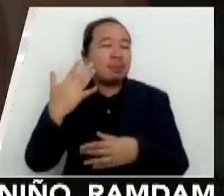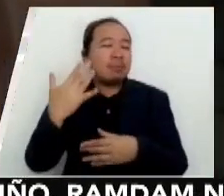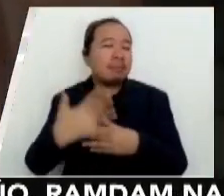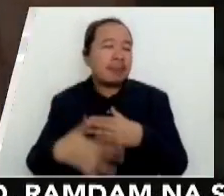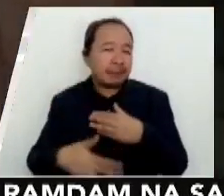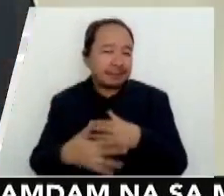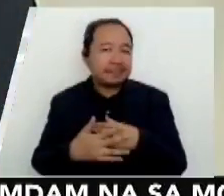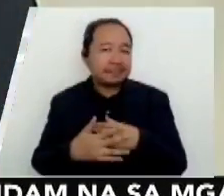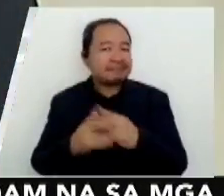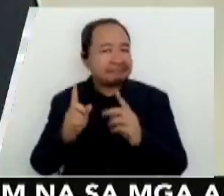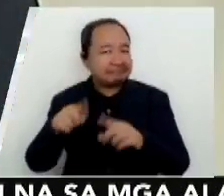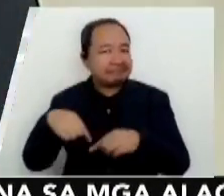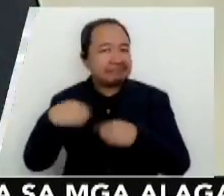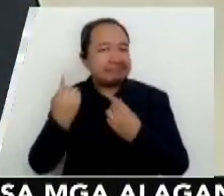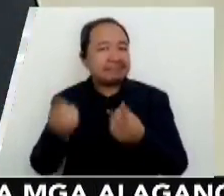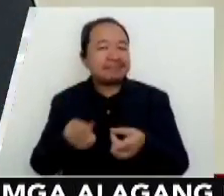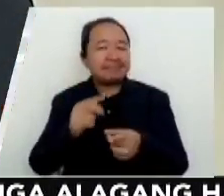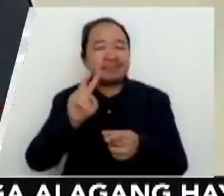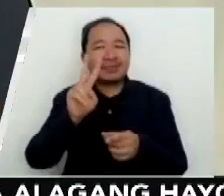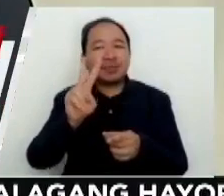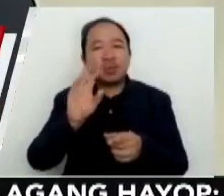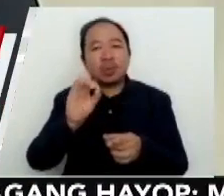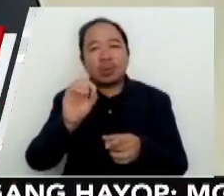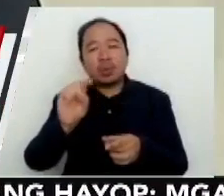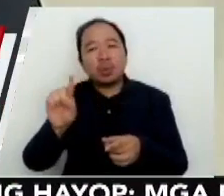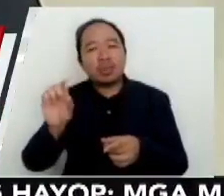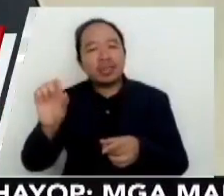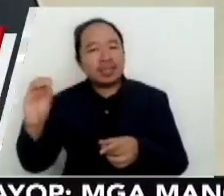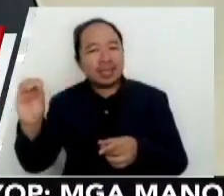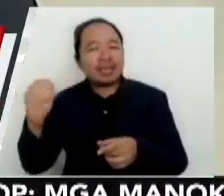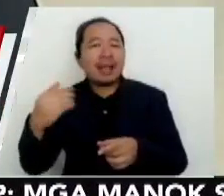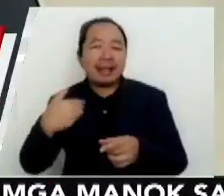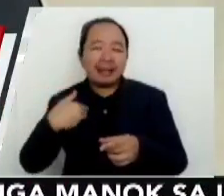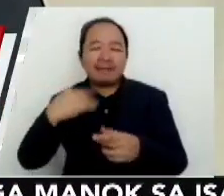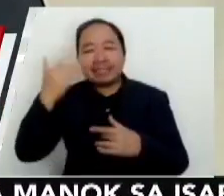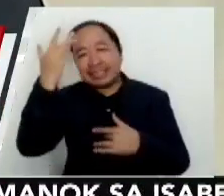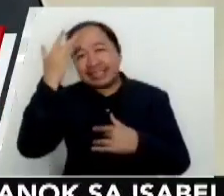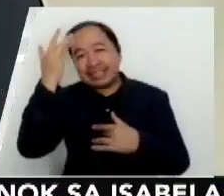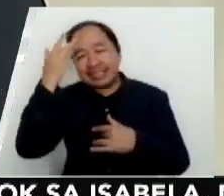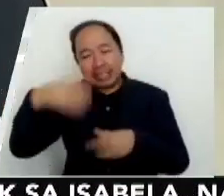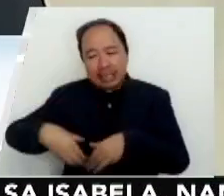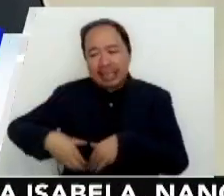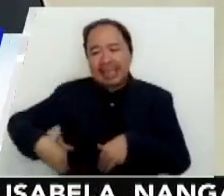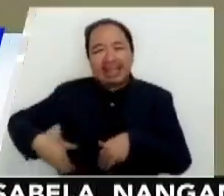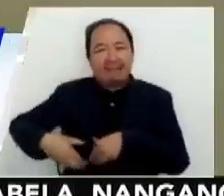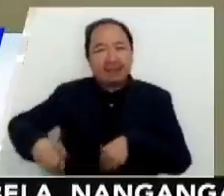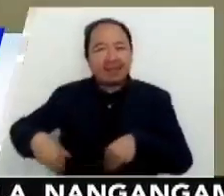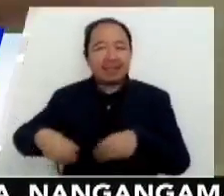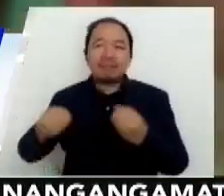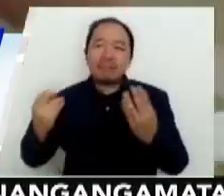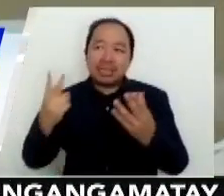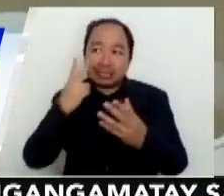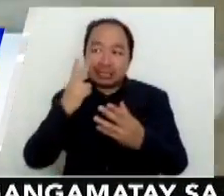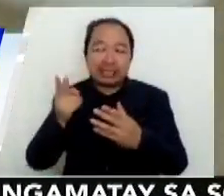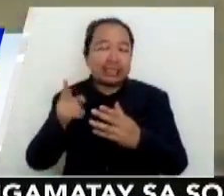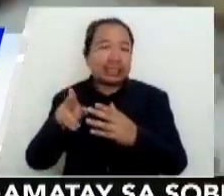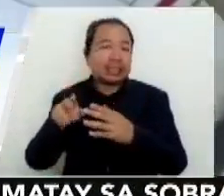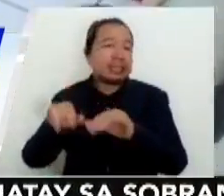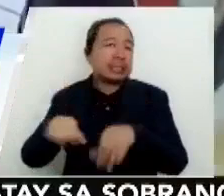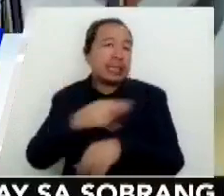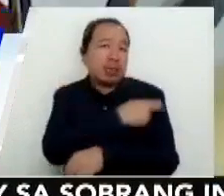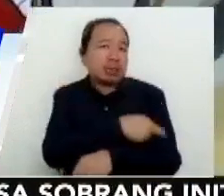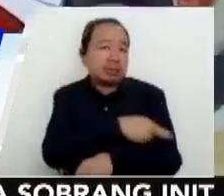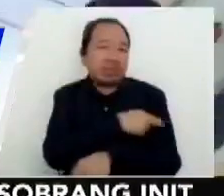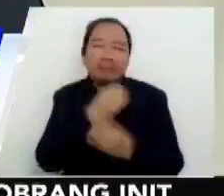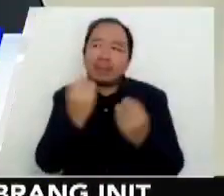ako ng sakit na fatty liver. Then nga po sa ospital ako, marami akong nakita ang nangangailangan ng dugo. Para ang